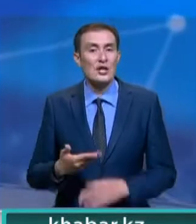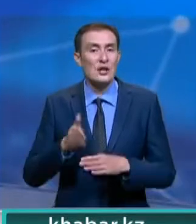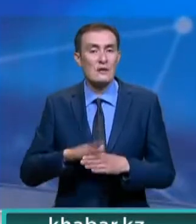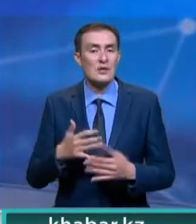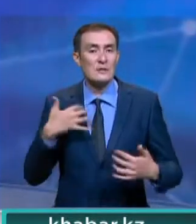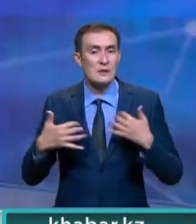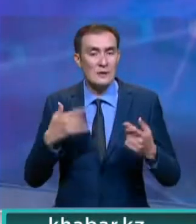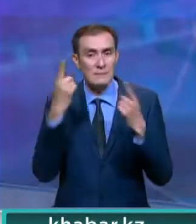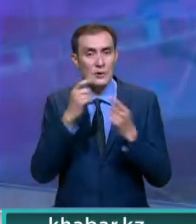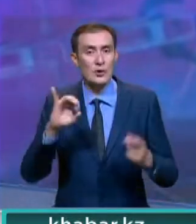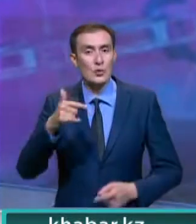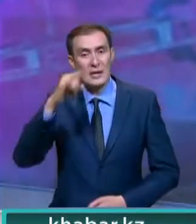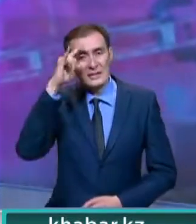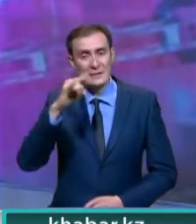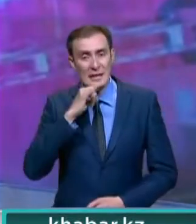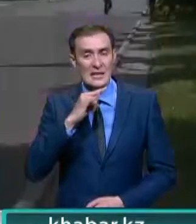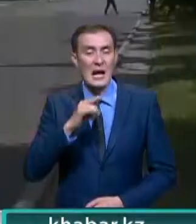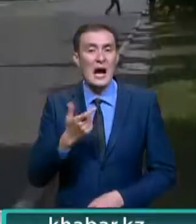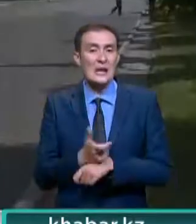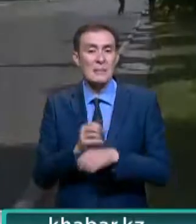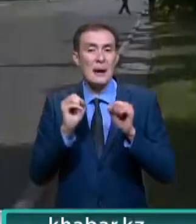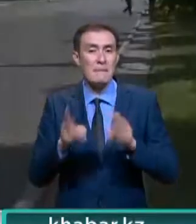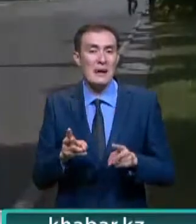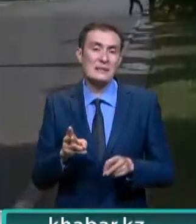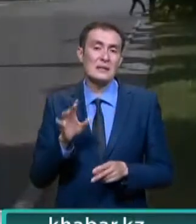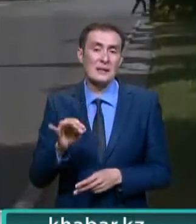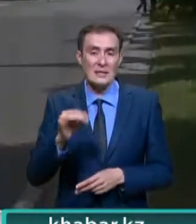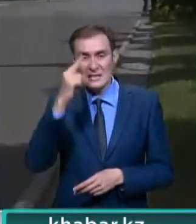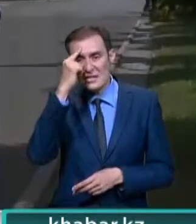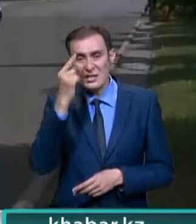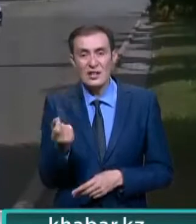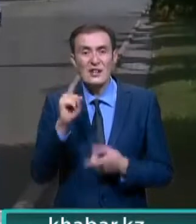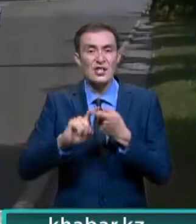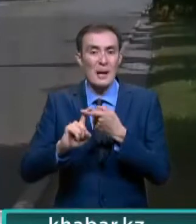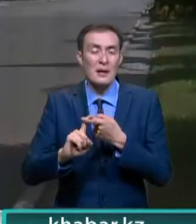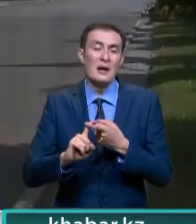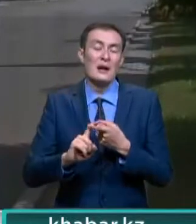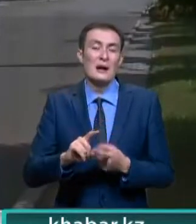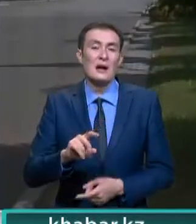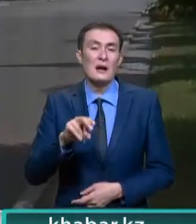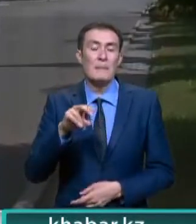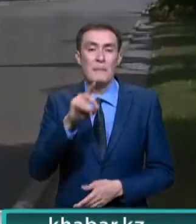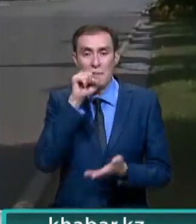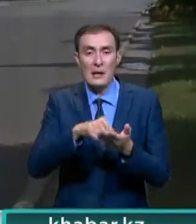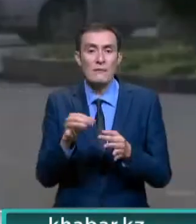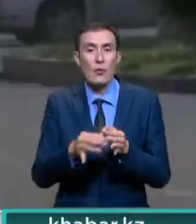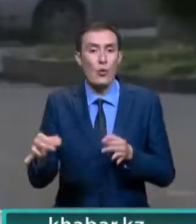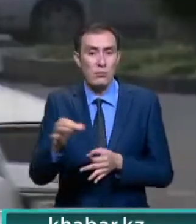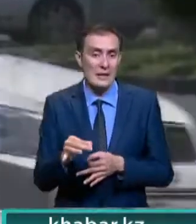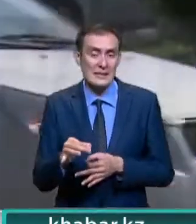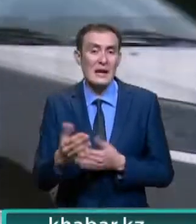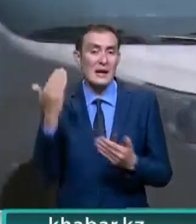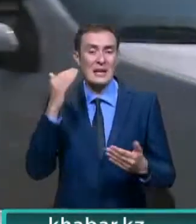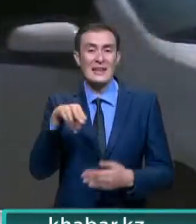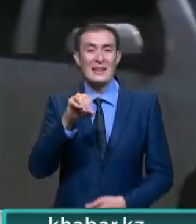вести приходят с юга Казахстана. Самый опасный и смертоносный индийский штамм коронавируса добрался до регионов.